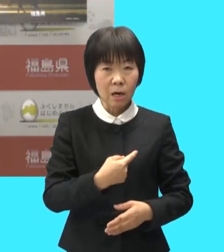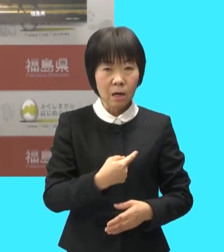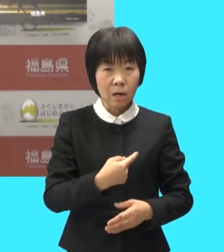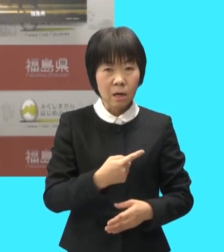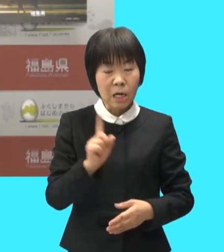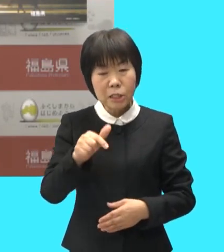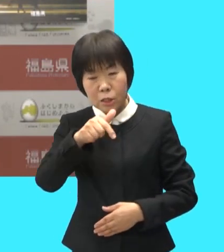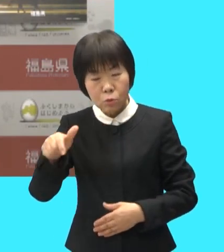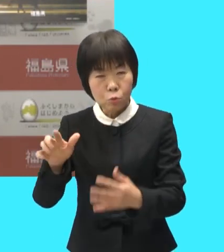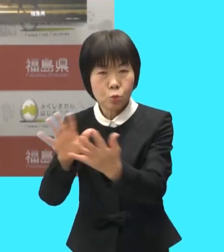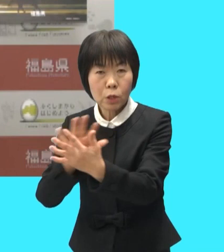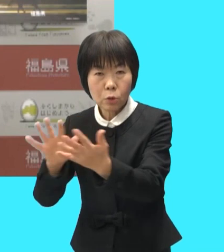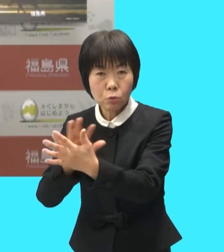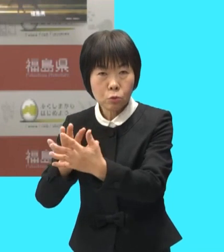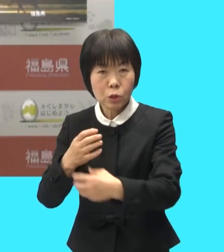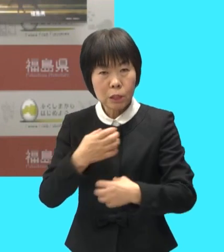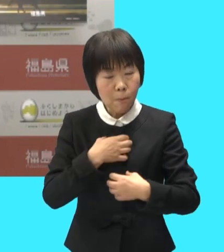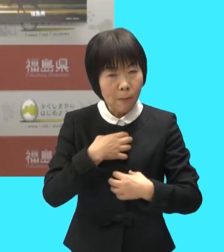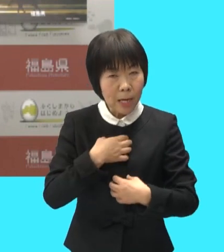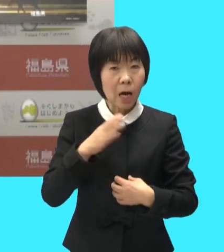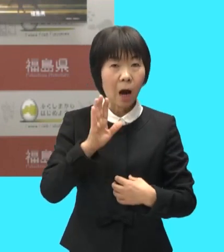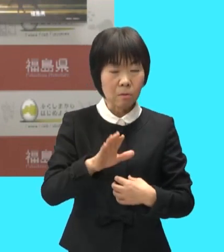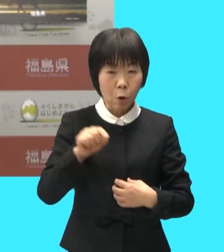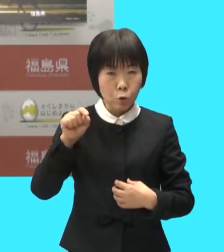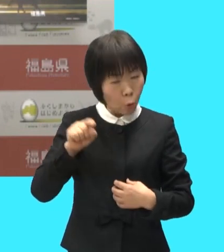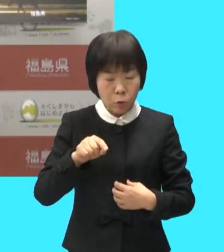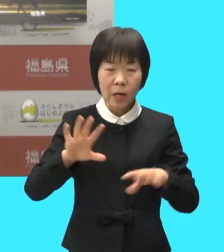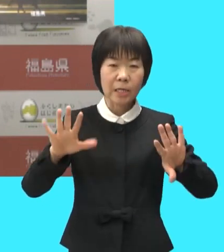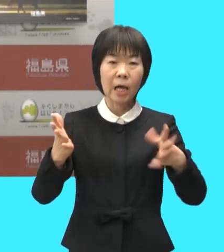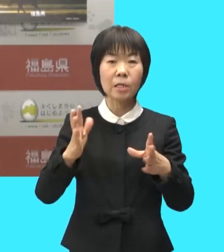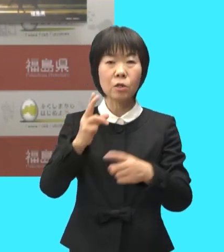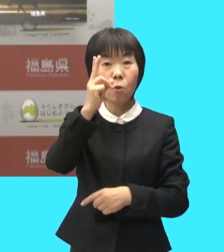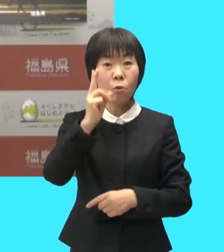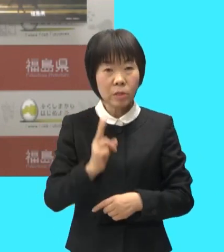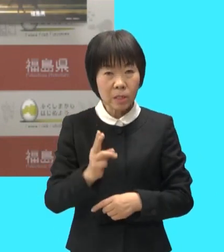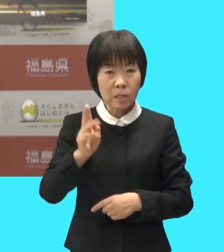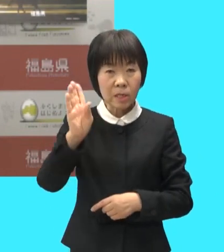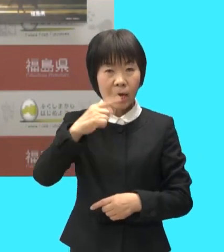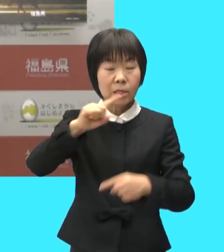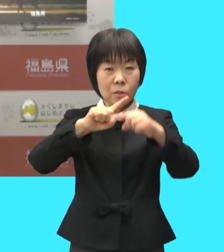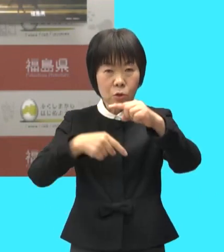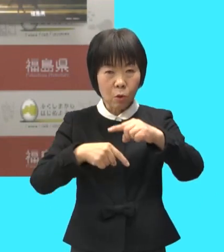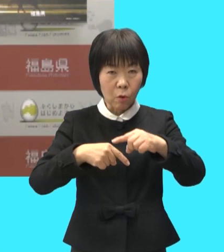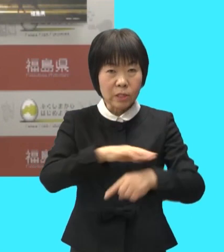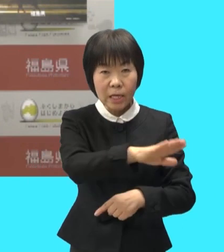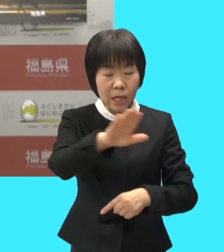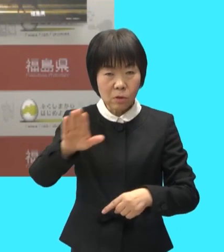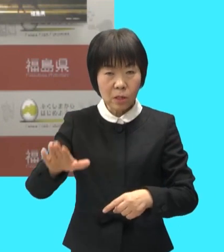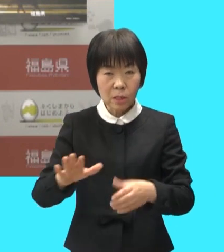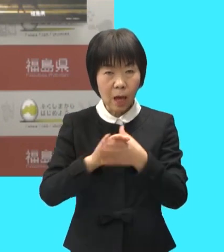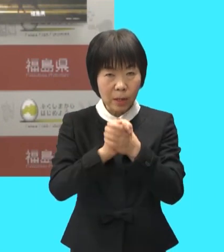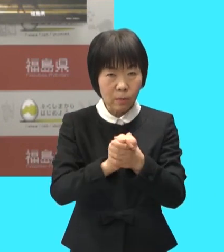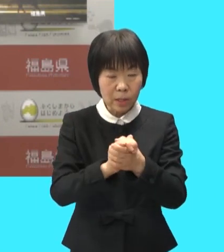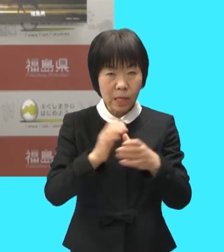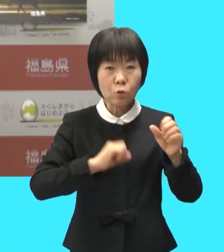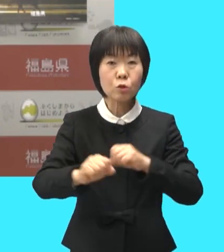部薄れてしまう嫌いがある、そういうことがないように県庁全体で一丸となって取り組もう、